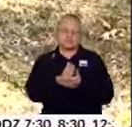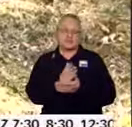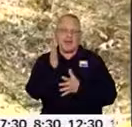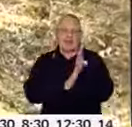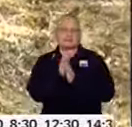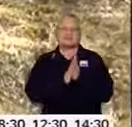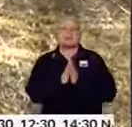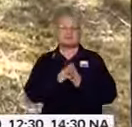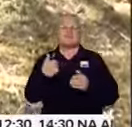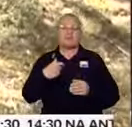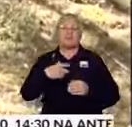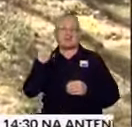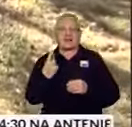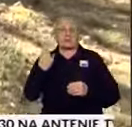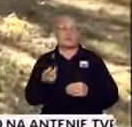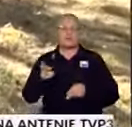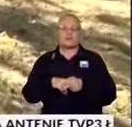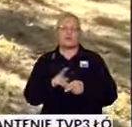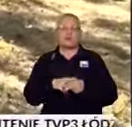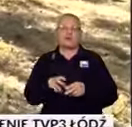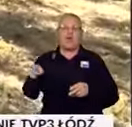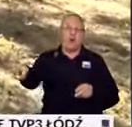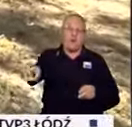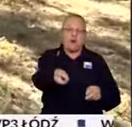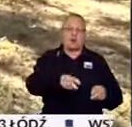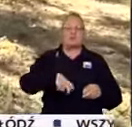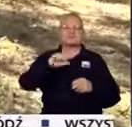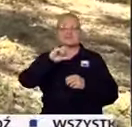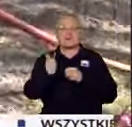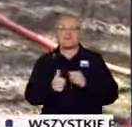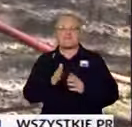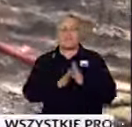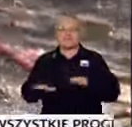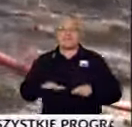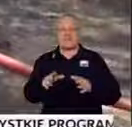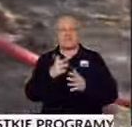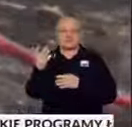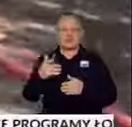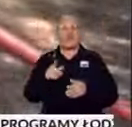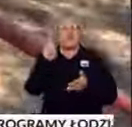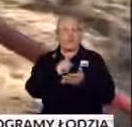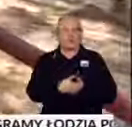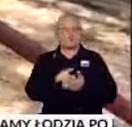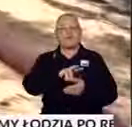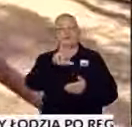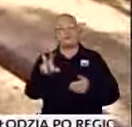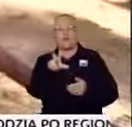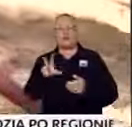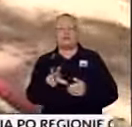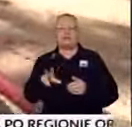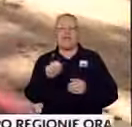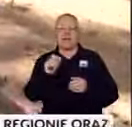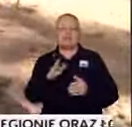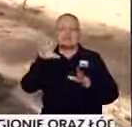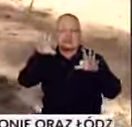był zadysponowany ciągnik, który oborał nam całe miejsce pożaru. Ogień udało się ugasić po 3 godzinach akcji, ale na